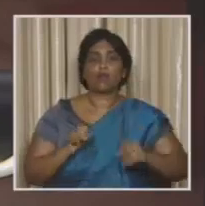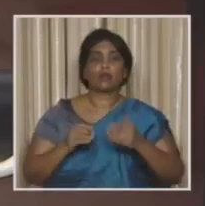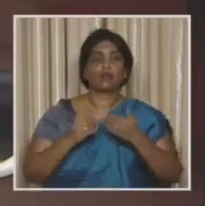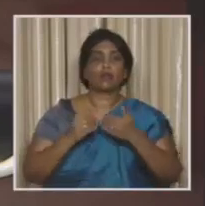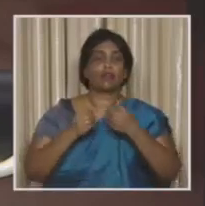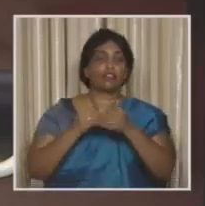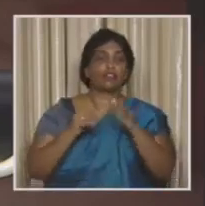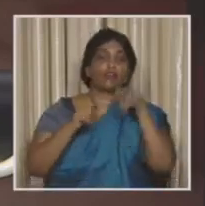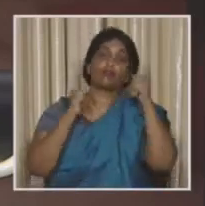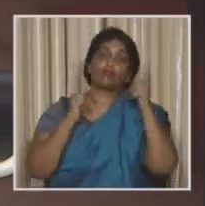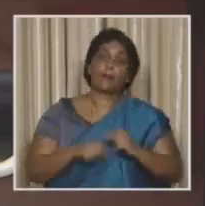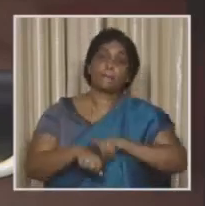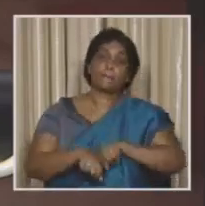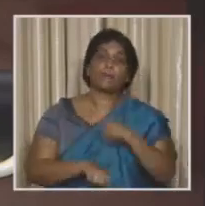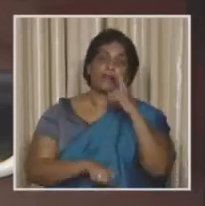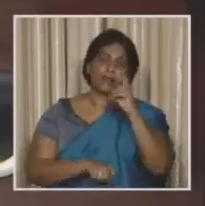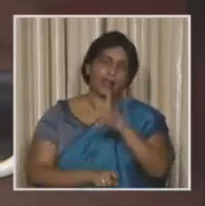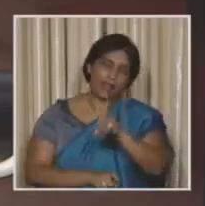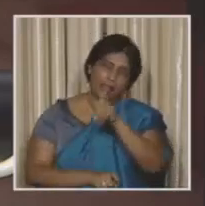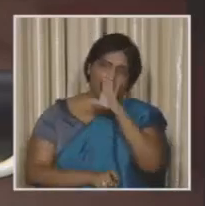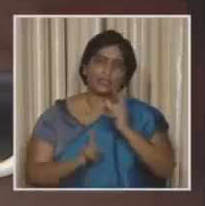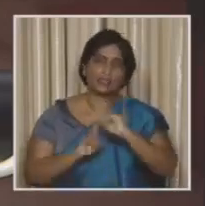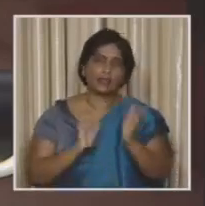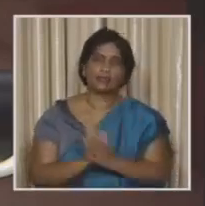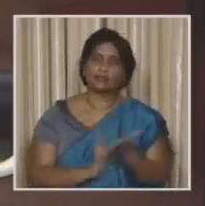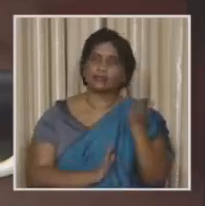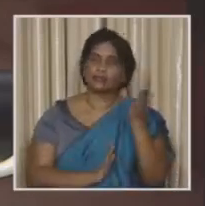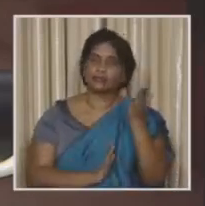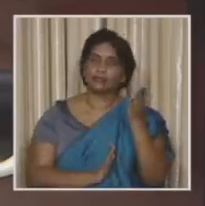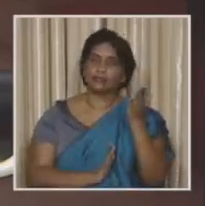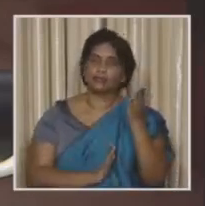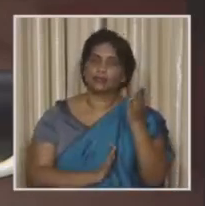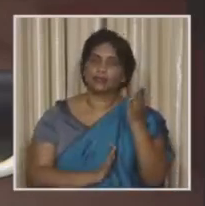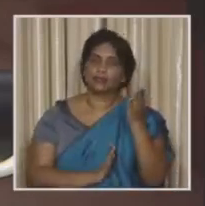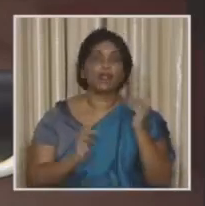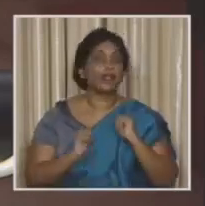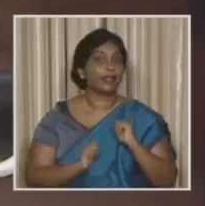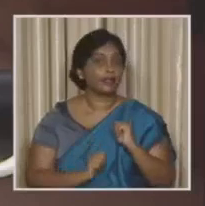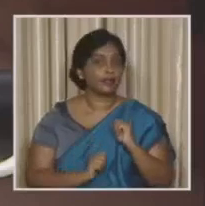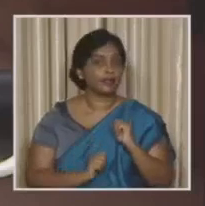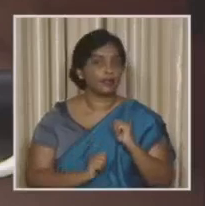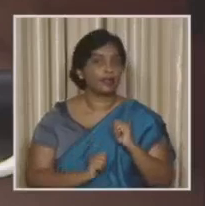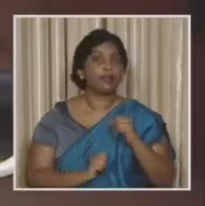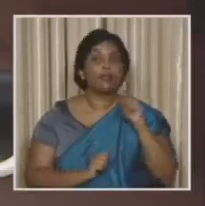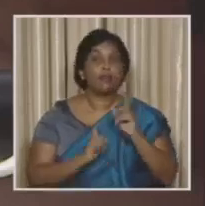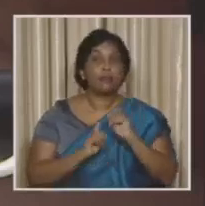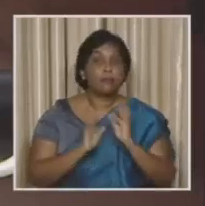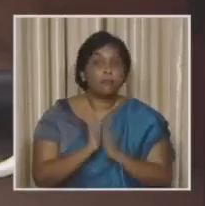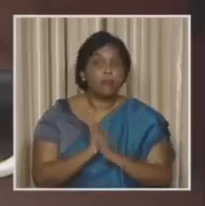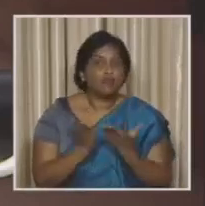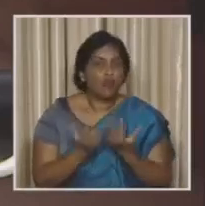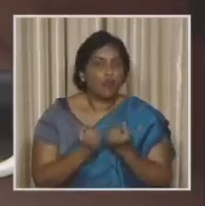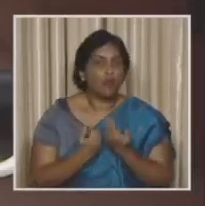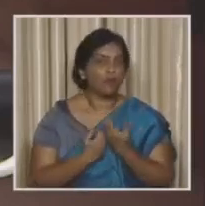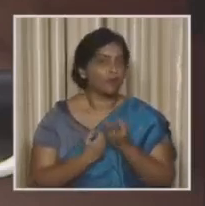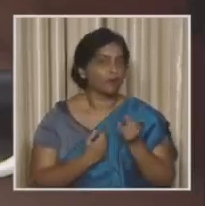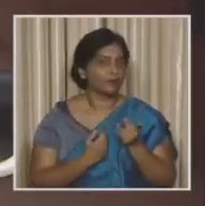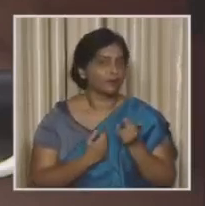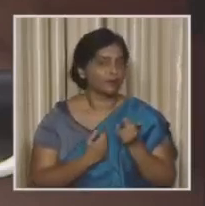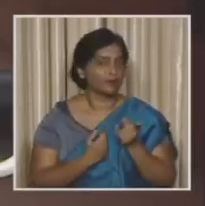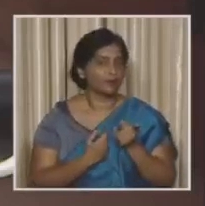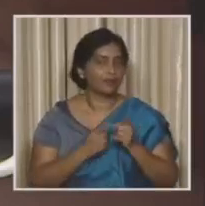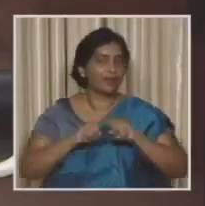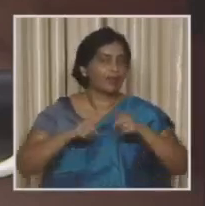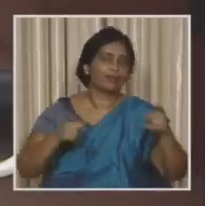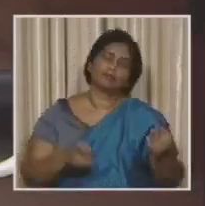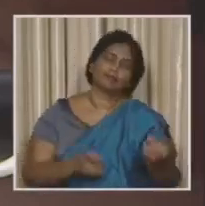වාඩි වෙලා හිටියලු පැයකමාරක් ලැජ්ජ වෙන්න නගමැති. ඇයි? හැබැයි තමන්ට අගමැතිකම වුණා. අනිත්